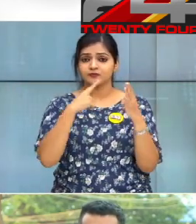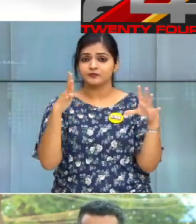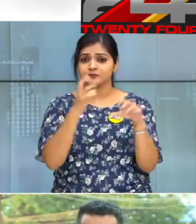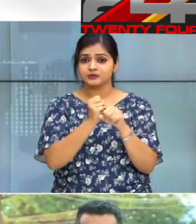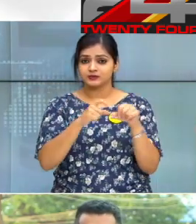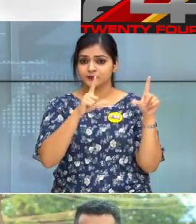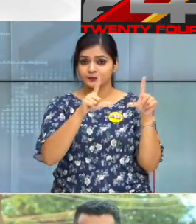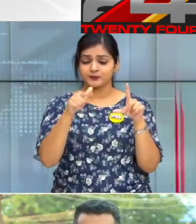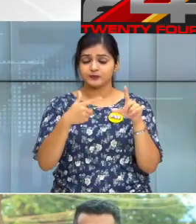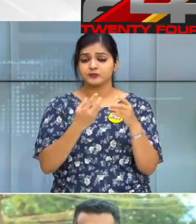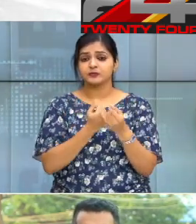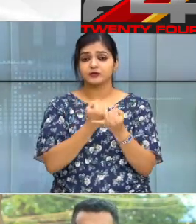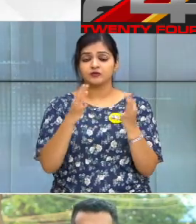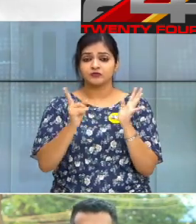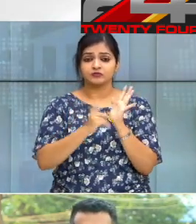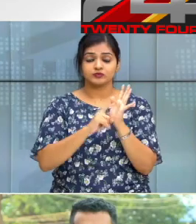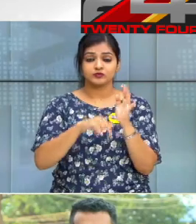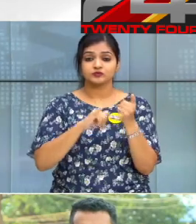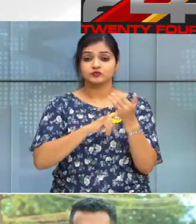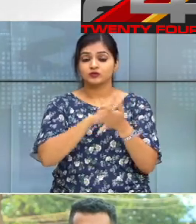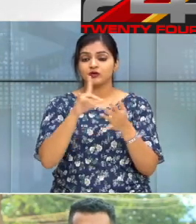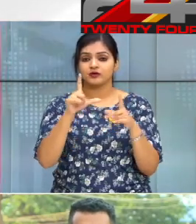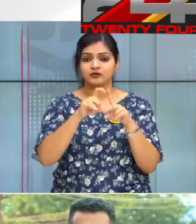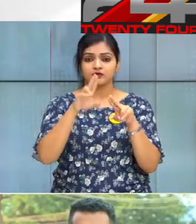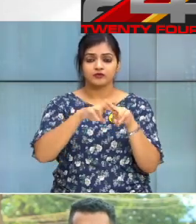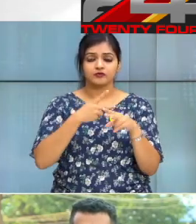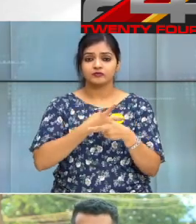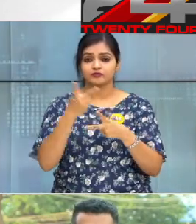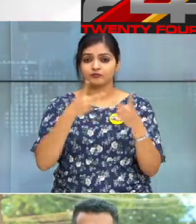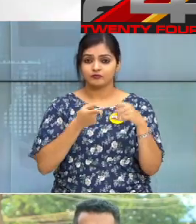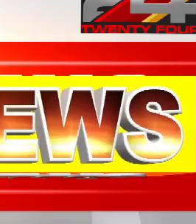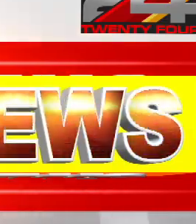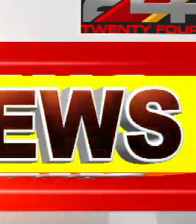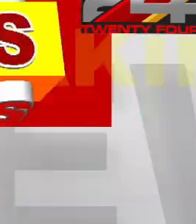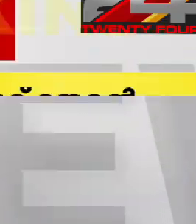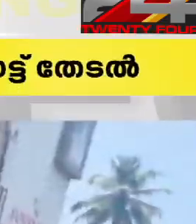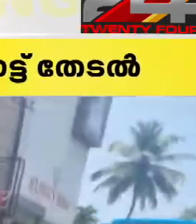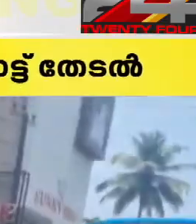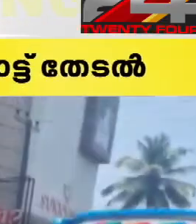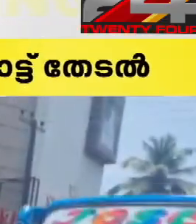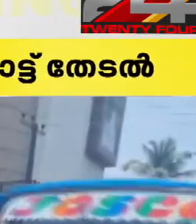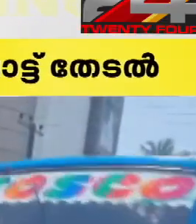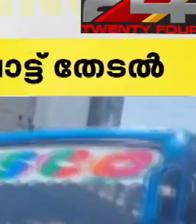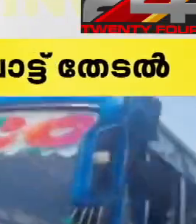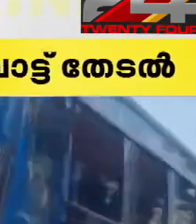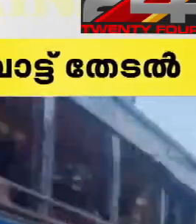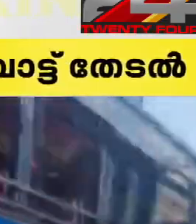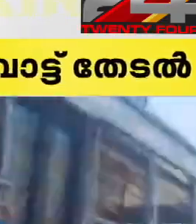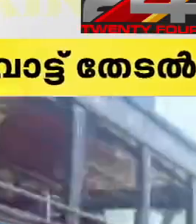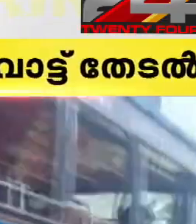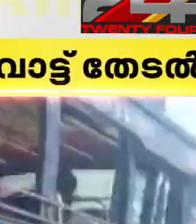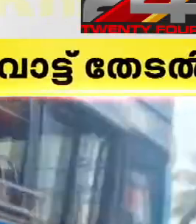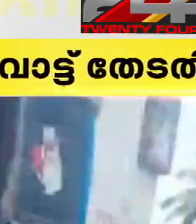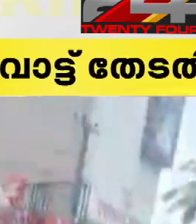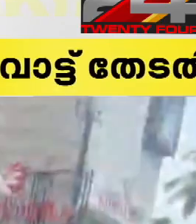ബന്ധപ്പെട്ട് വ്യാപകമായ പ്രചരണം സോഷ്യൽ മീഡിയയിലും LDF പേജുകളിൽ ആരംഭിച്ചിട്ടുണ്ട്. പക്ഷേ ഇതിനെ പ്രതിരോധിക്കാൻ BJP പറ്റുന്നത്ര ശ്രമിക്കുന്നുമുണ്ട്. എന്തായാലും